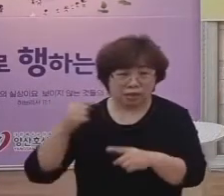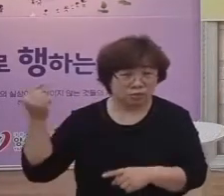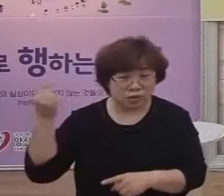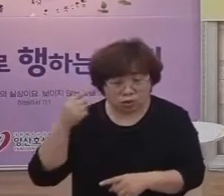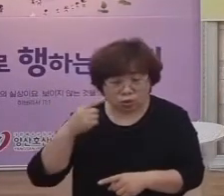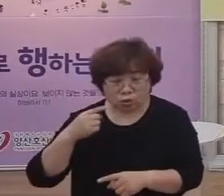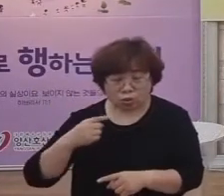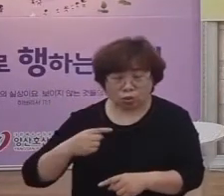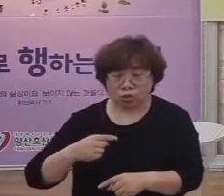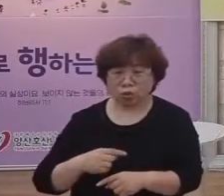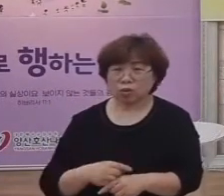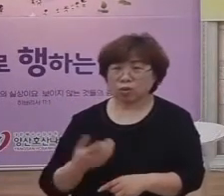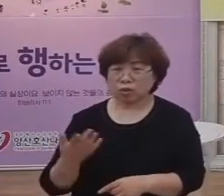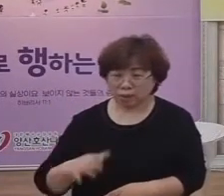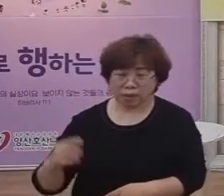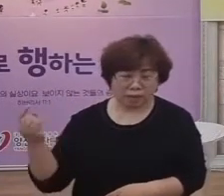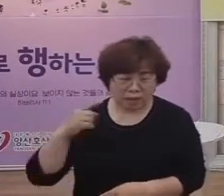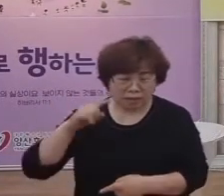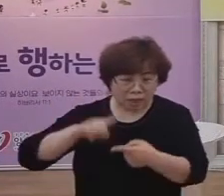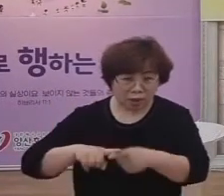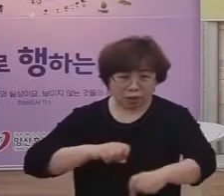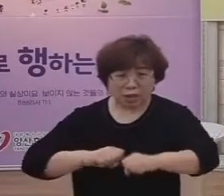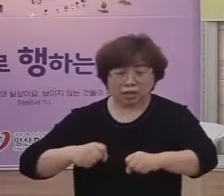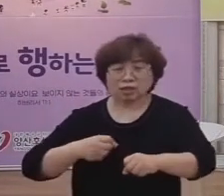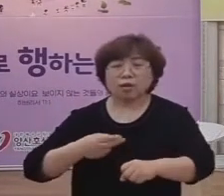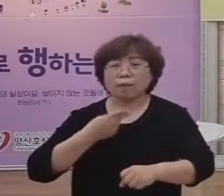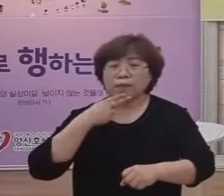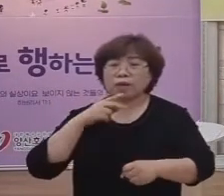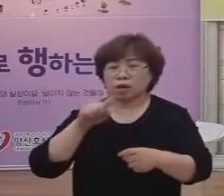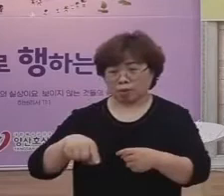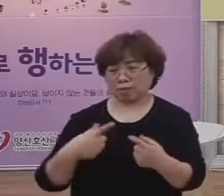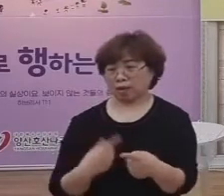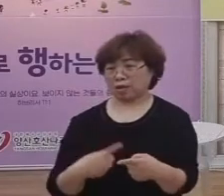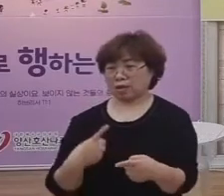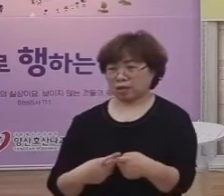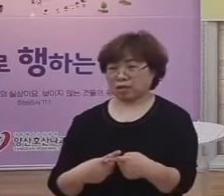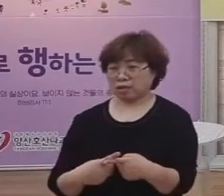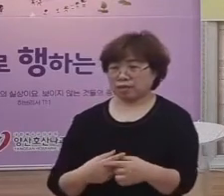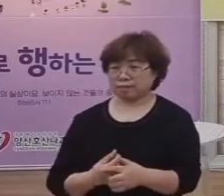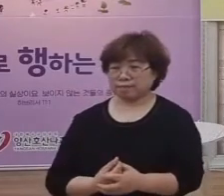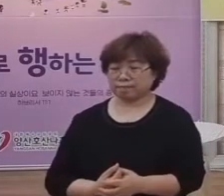그런 말도 안 되는 사람과 같다. 이